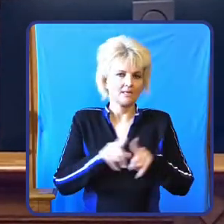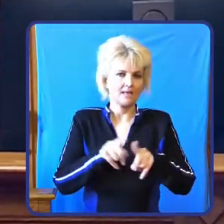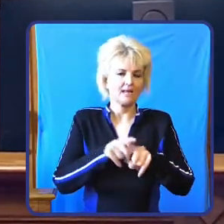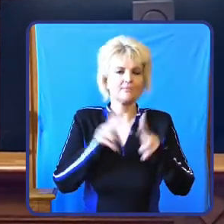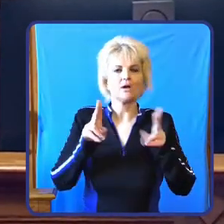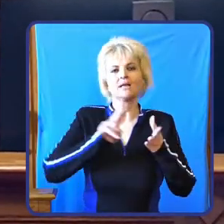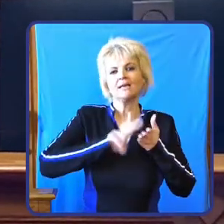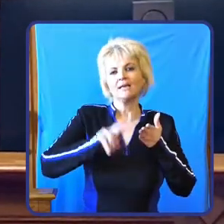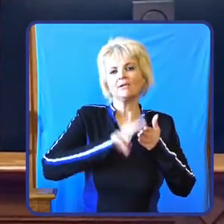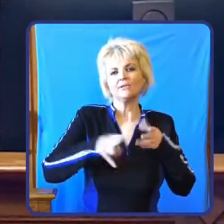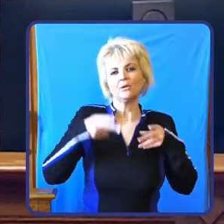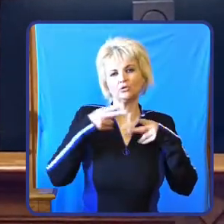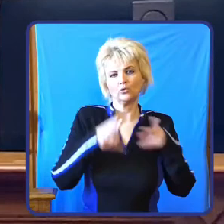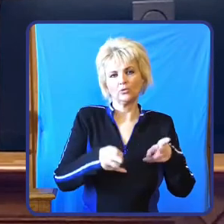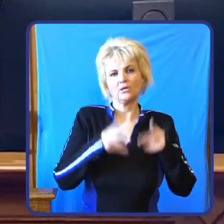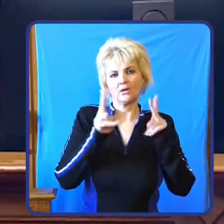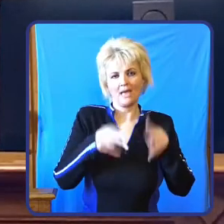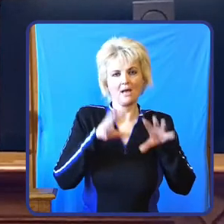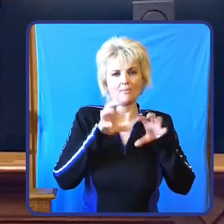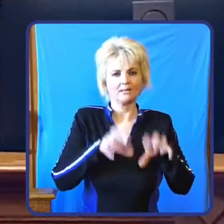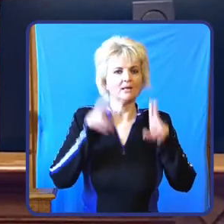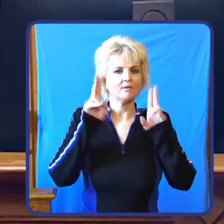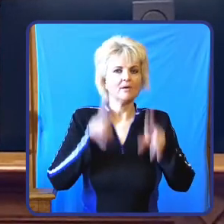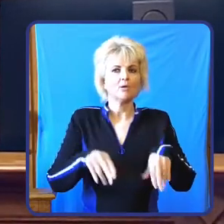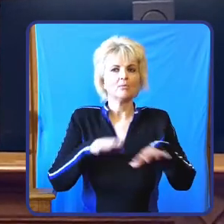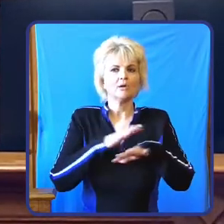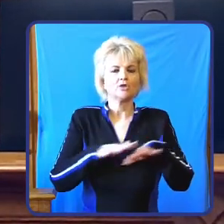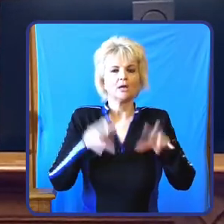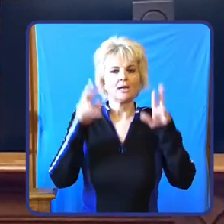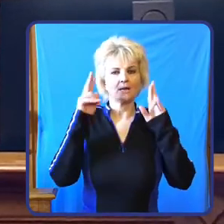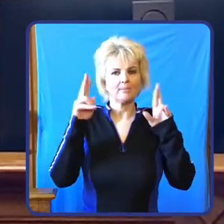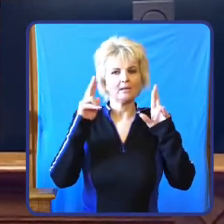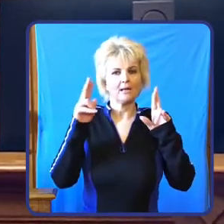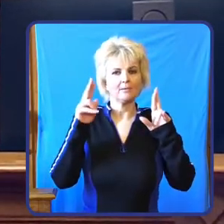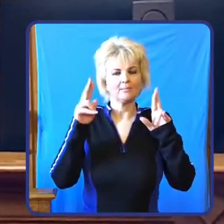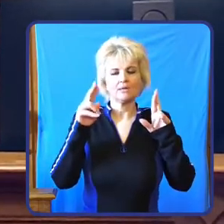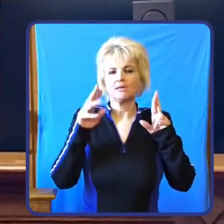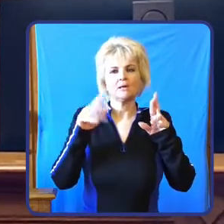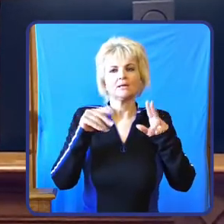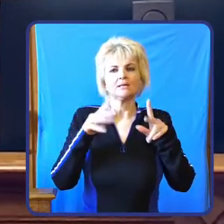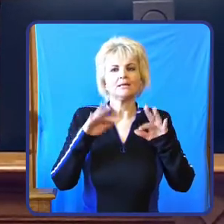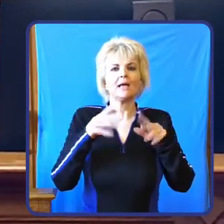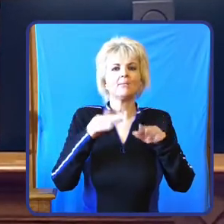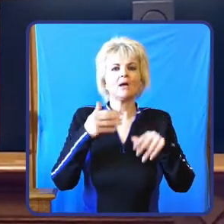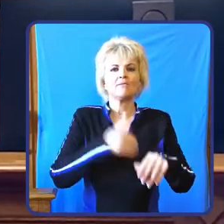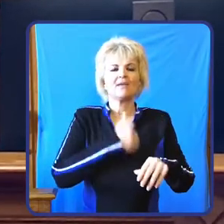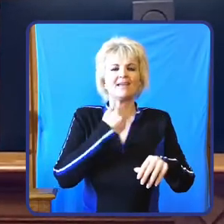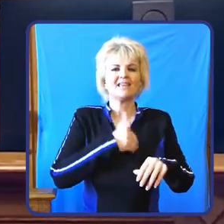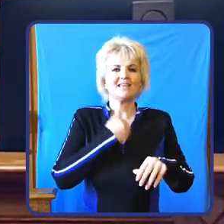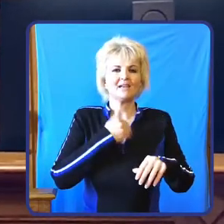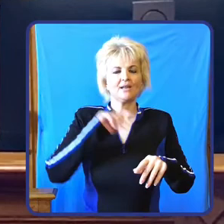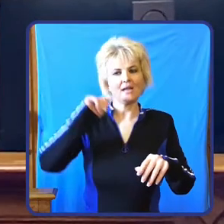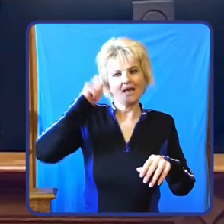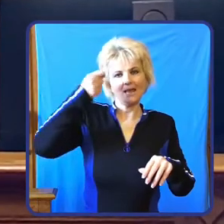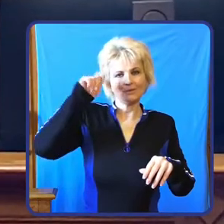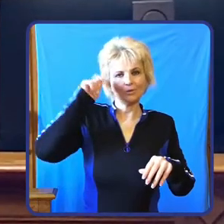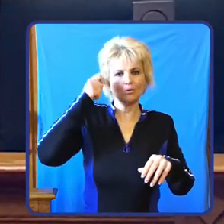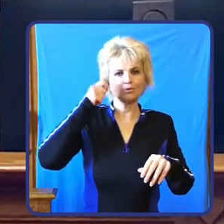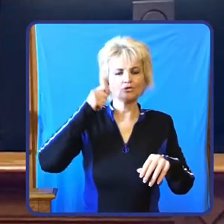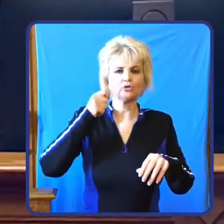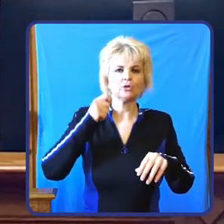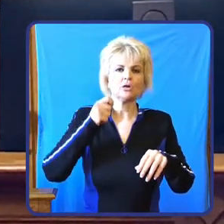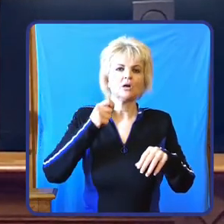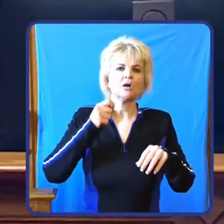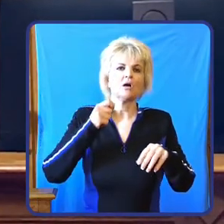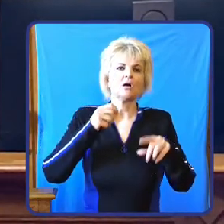hivatalos útja, hogy meg kell tenni valóban. Csak remélni tudom, hogy nem egy fehér elektromos Audi randalírozik ezen a környéken, mert Dózsa György utcából is